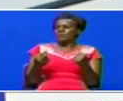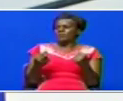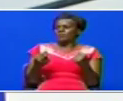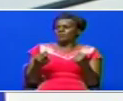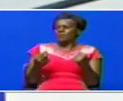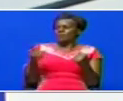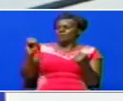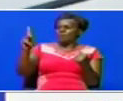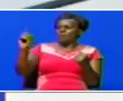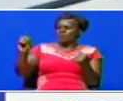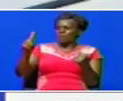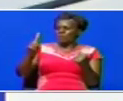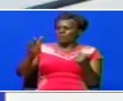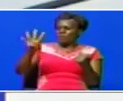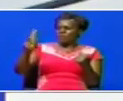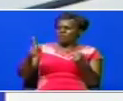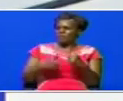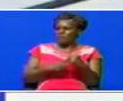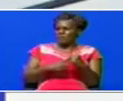457,957. John Ekur Okot, 146,